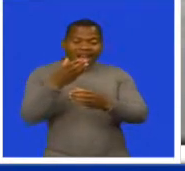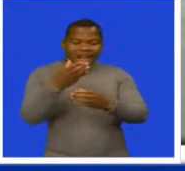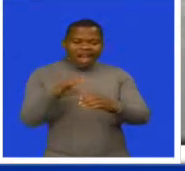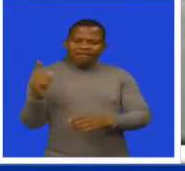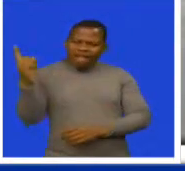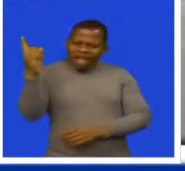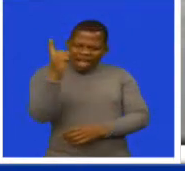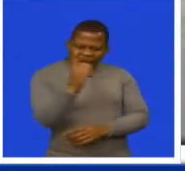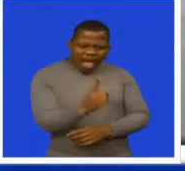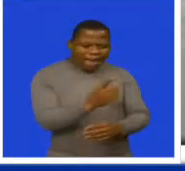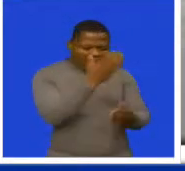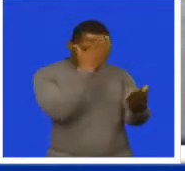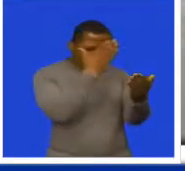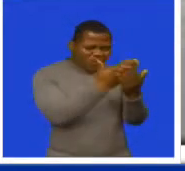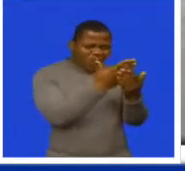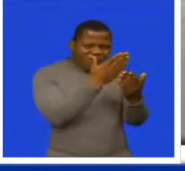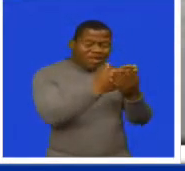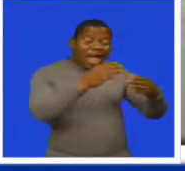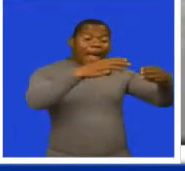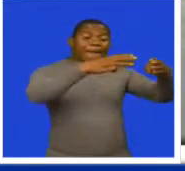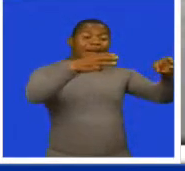babe nelwati kabandi ngetinkundla.